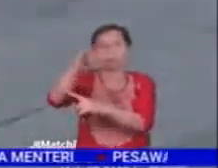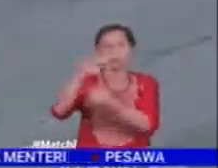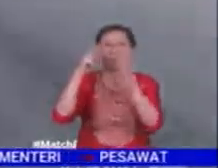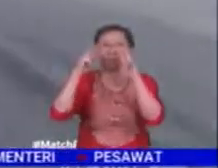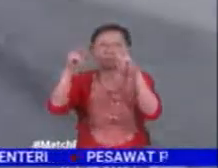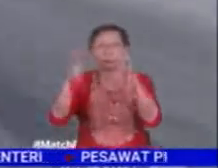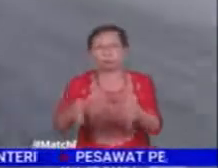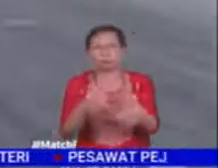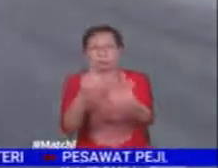penonton